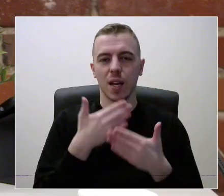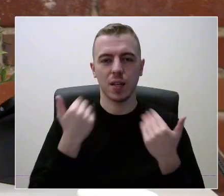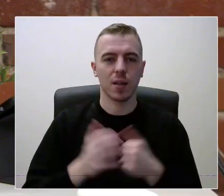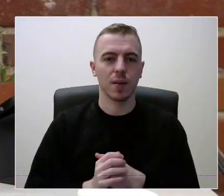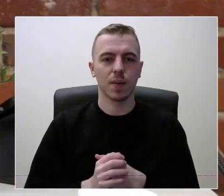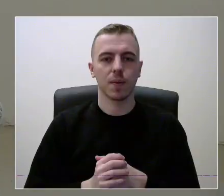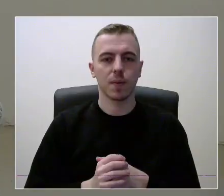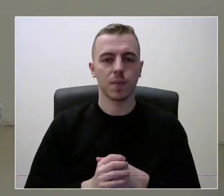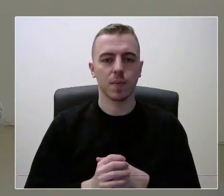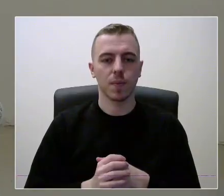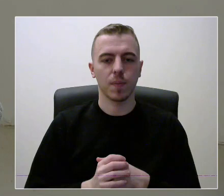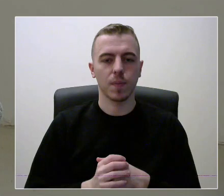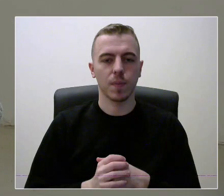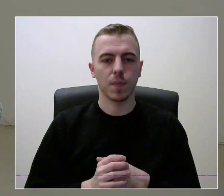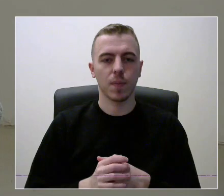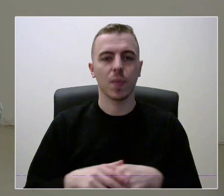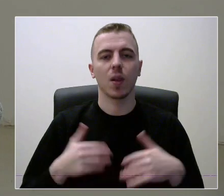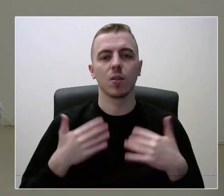Tai ką aš ir minėjau,